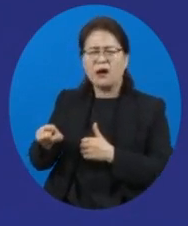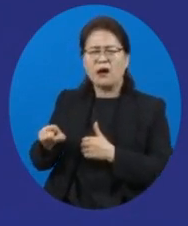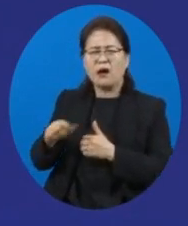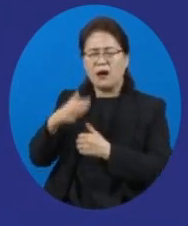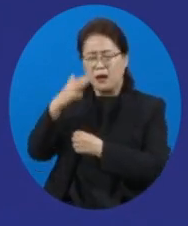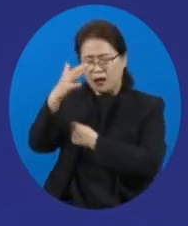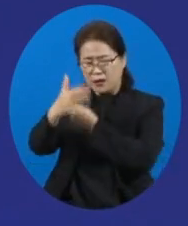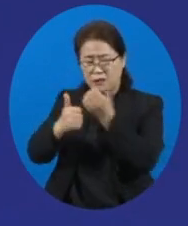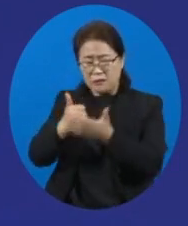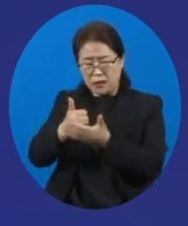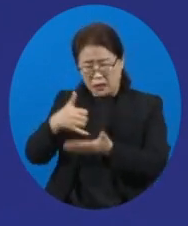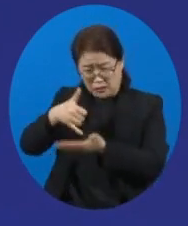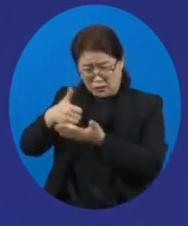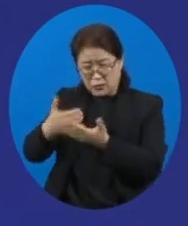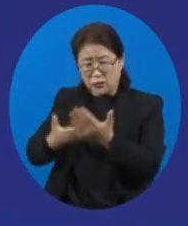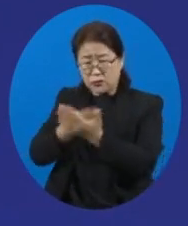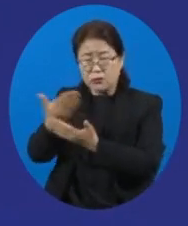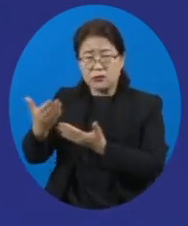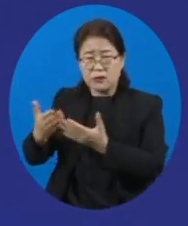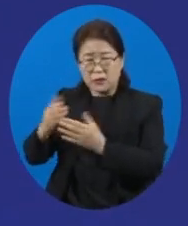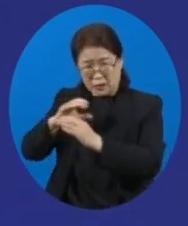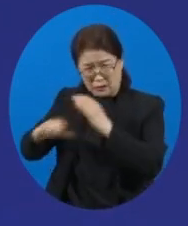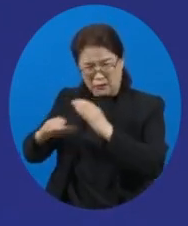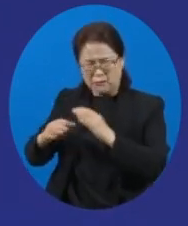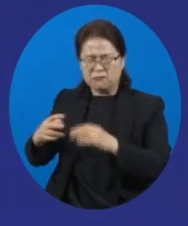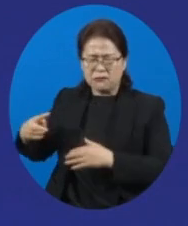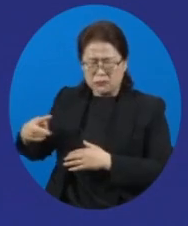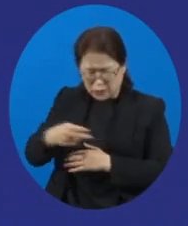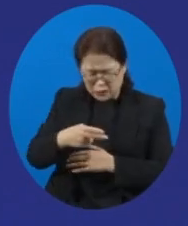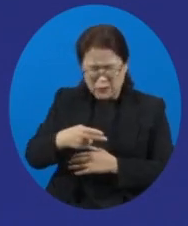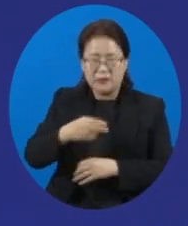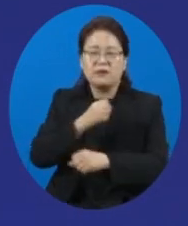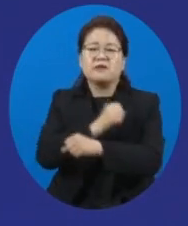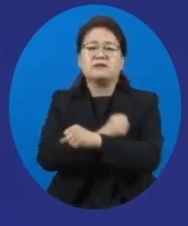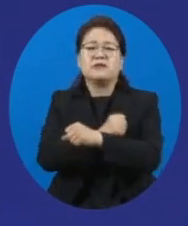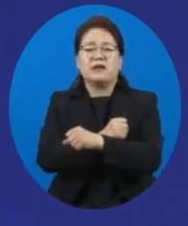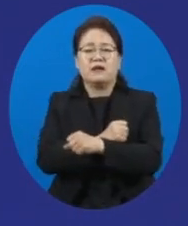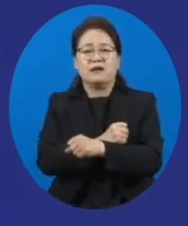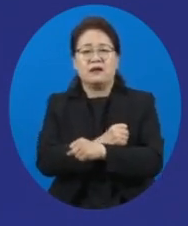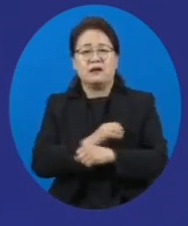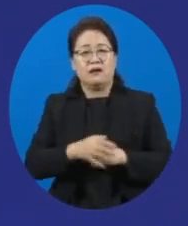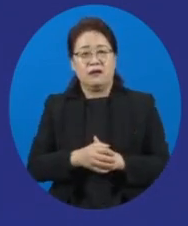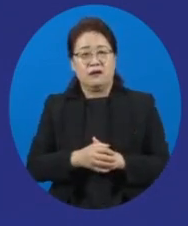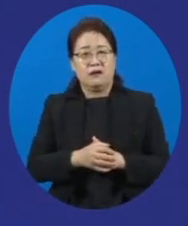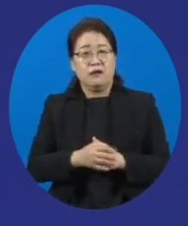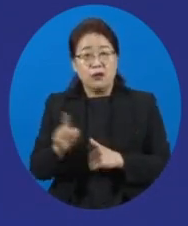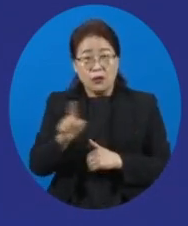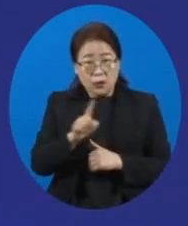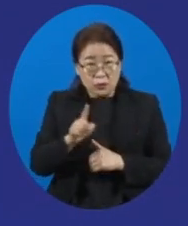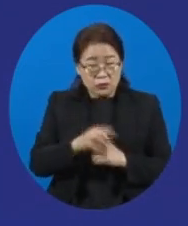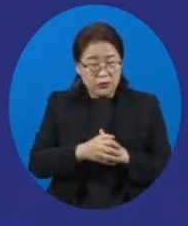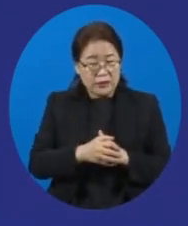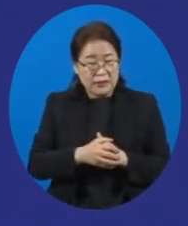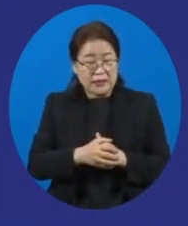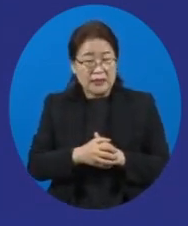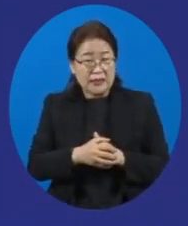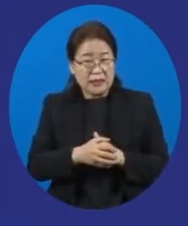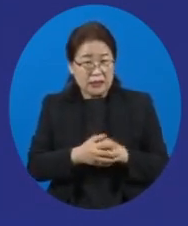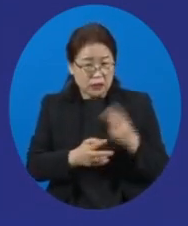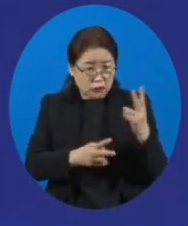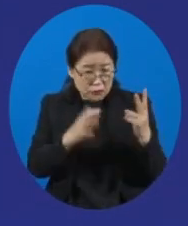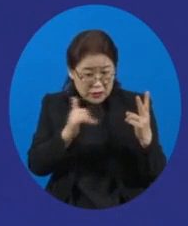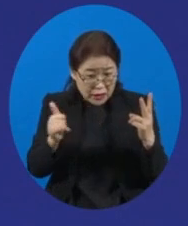하나님과 인격적인 교제를 끊고자 했던 것입니다. 그러면 무엇이 아담과 하와로